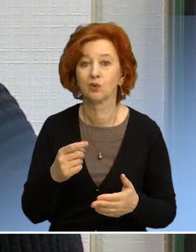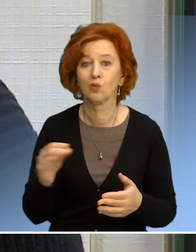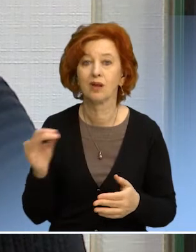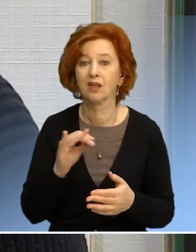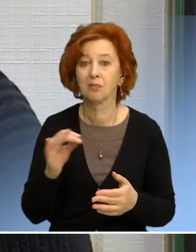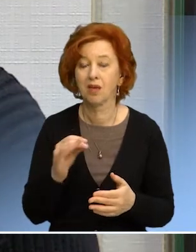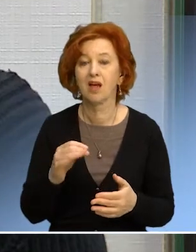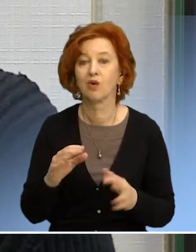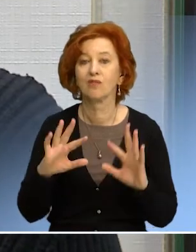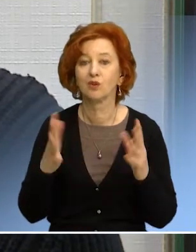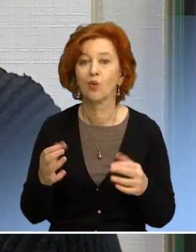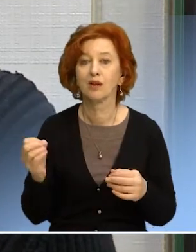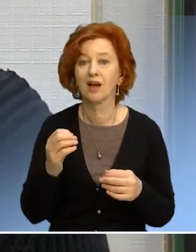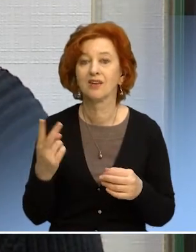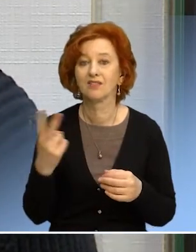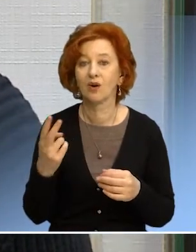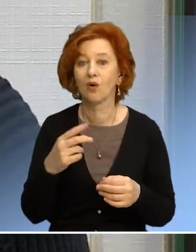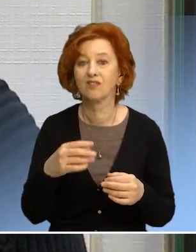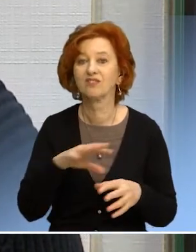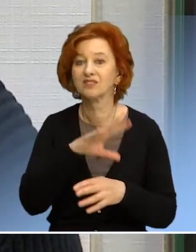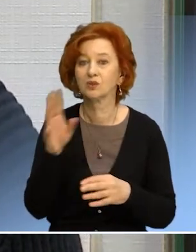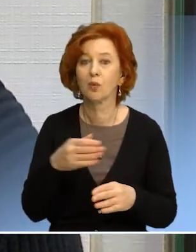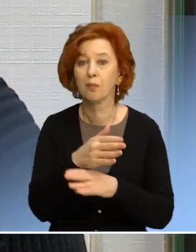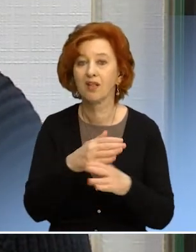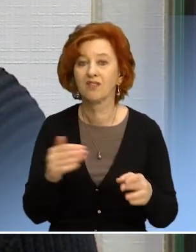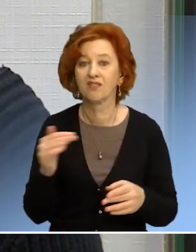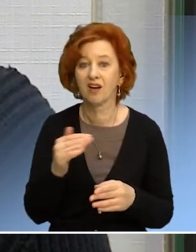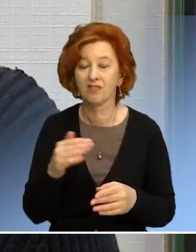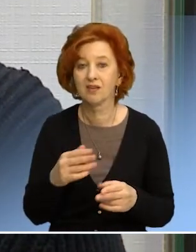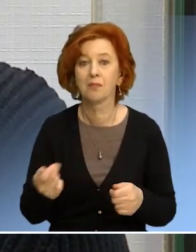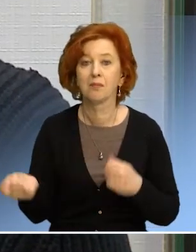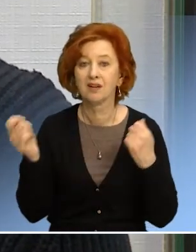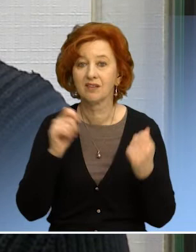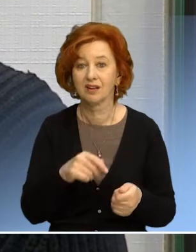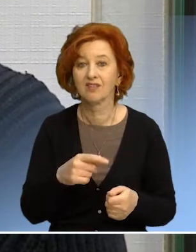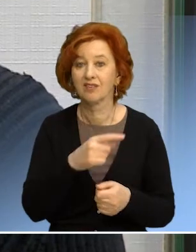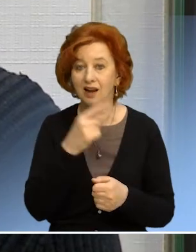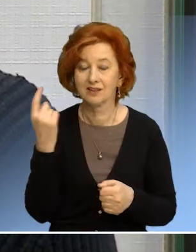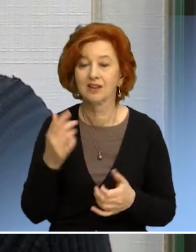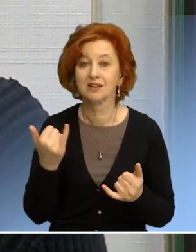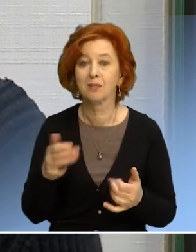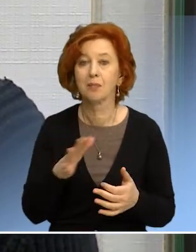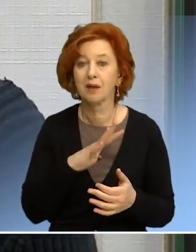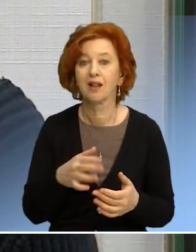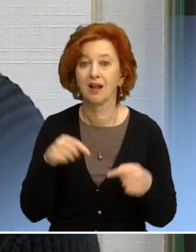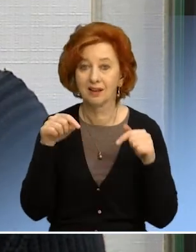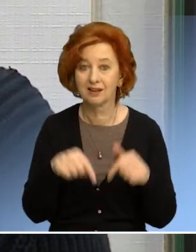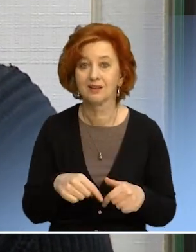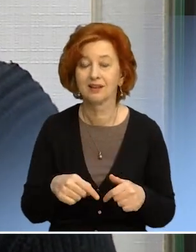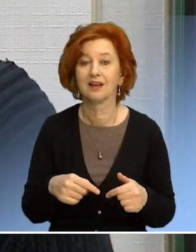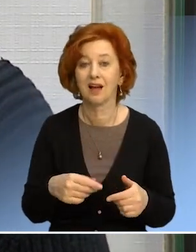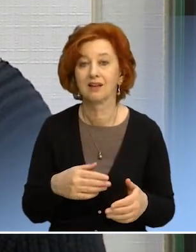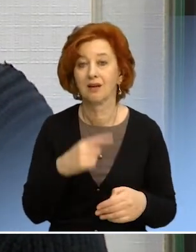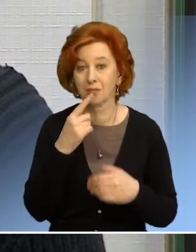империю. Если при Екатерине II практически половина фарфора саксонского привозилась в Россию, то теперь это было и